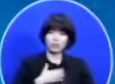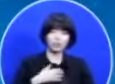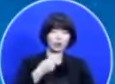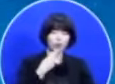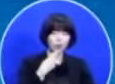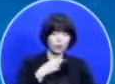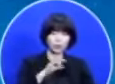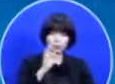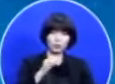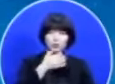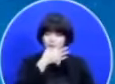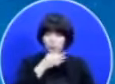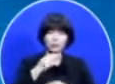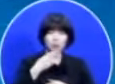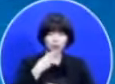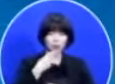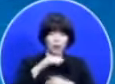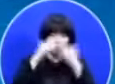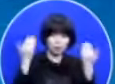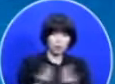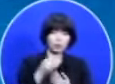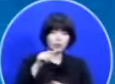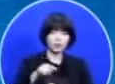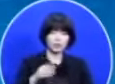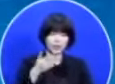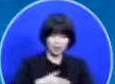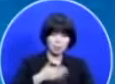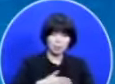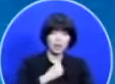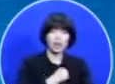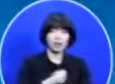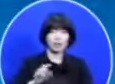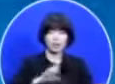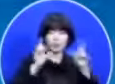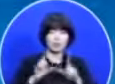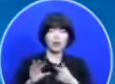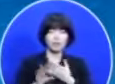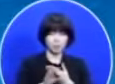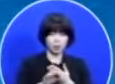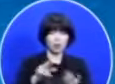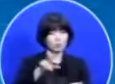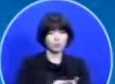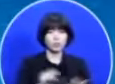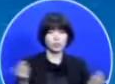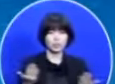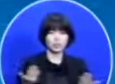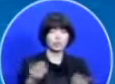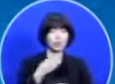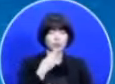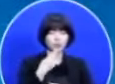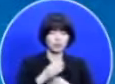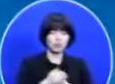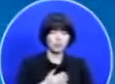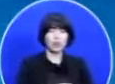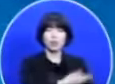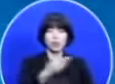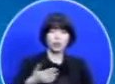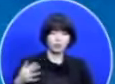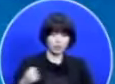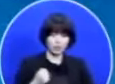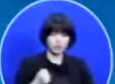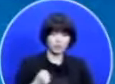욕심 안 하고 모든 것에 감사하고 살면 무죄가 될 일이 뭐가 있습니까 지금 현재 여러분이 가지고 있는